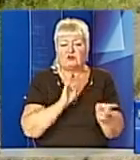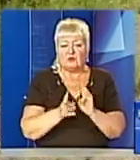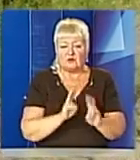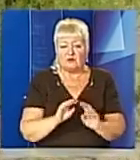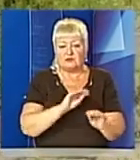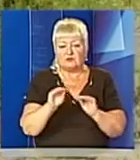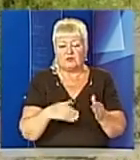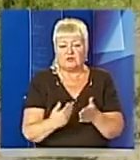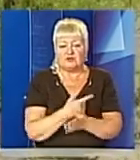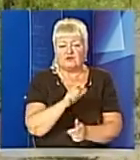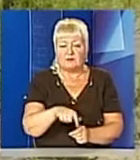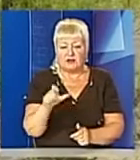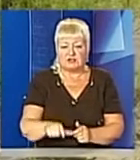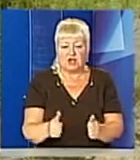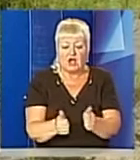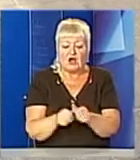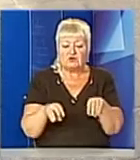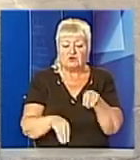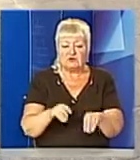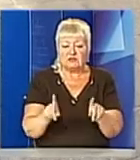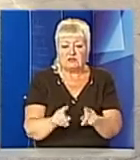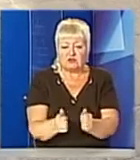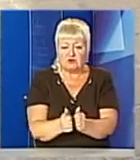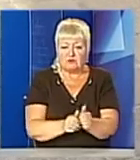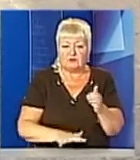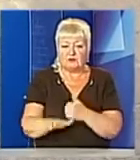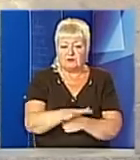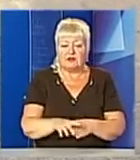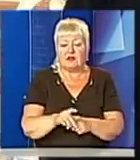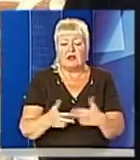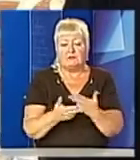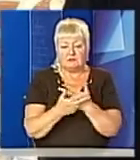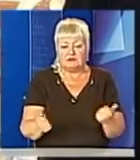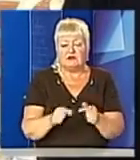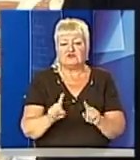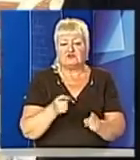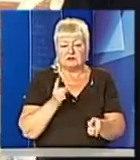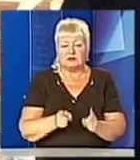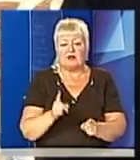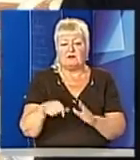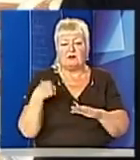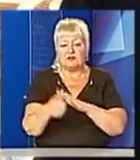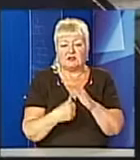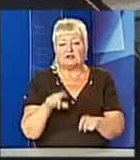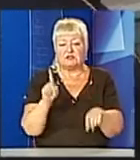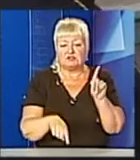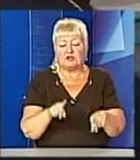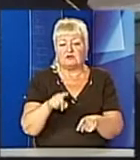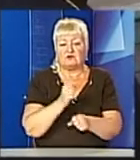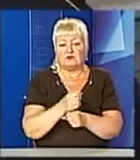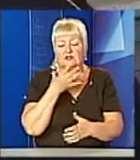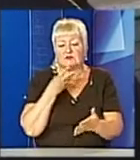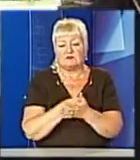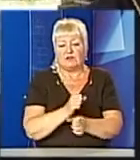нові мешканці. Сусіди, які межують з подвір'ям, яке окупували непрохані гості, підтверджують, що і справді безхатьки час від часу влаштовують там